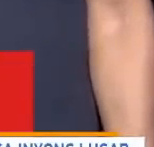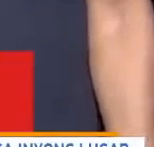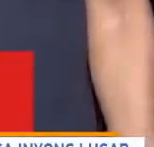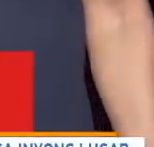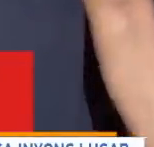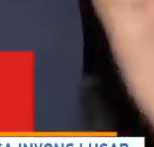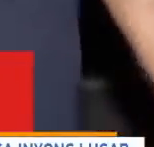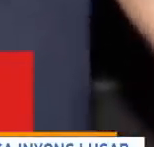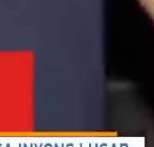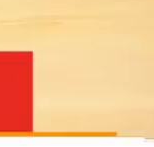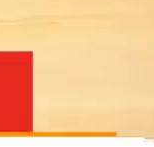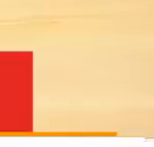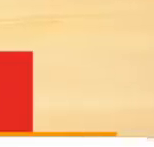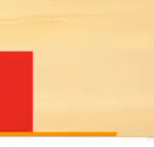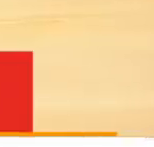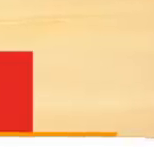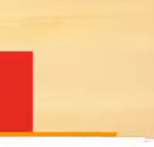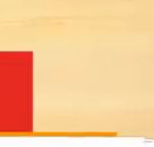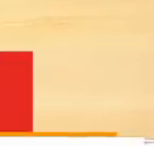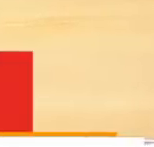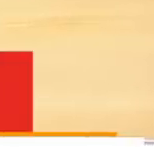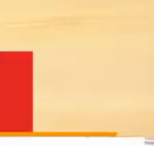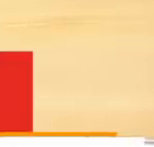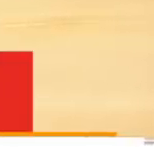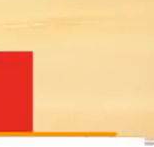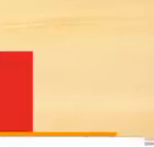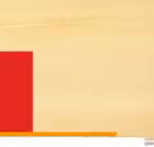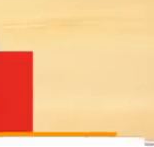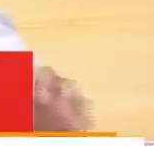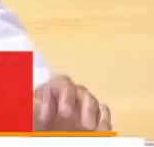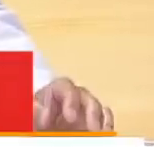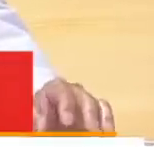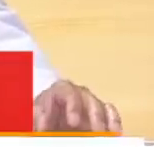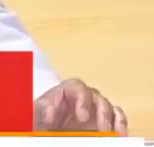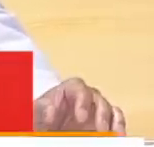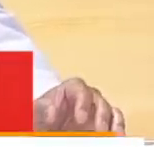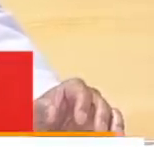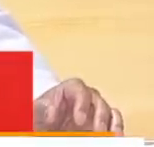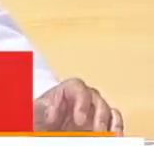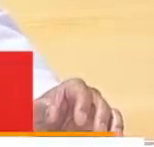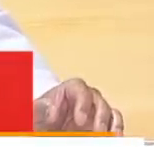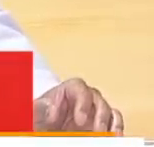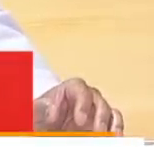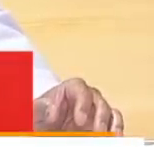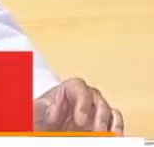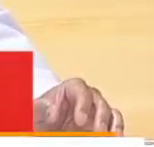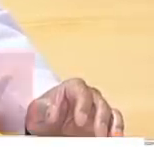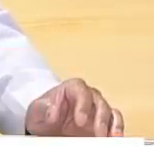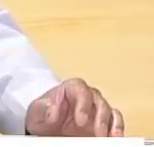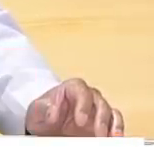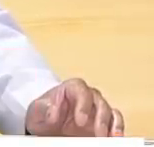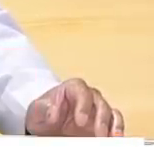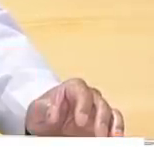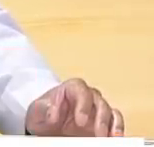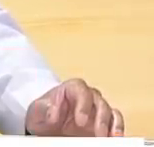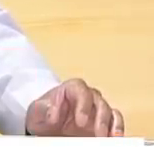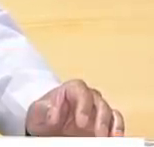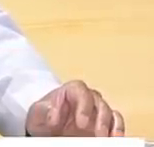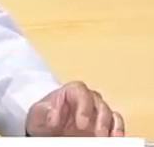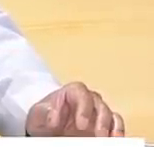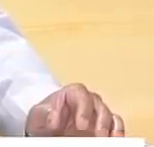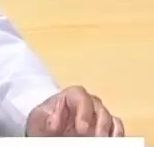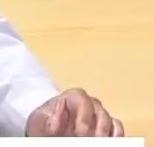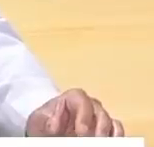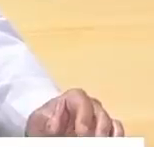Puso, para sa Pilipino. Sa susunod na linggo ng deadline para sa substitution ng kandidato. At kaugnay niyan, adi pa pang issue kaugnay